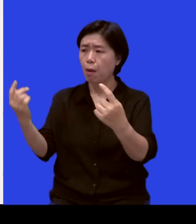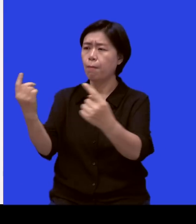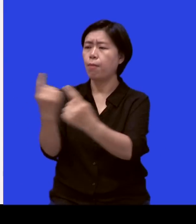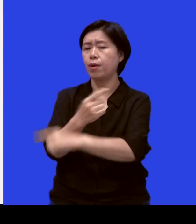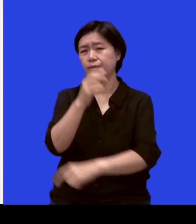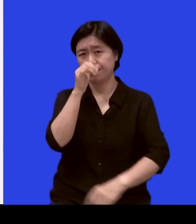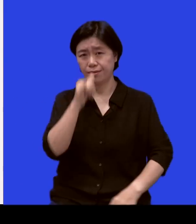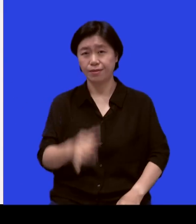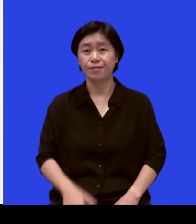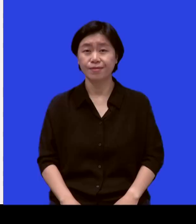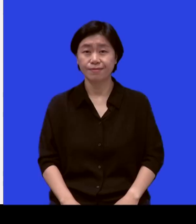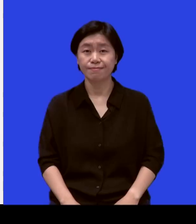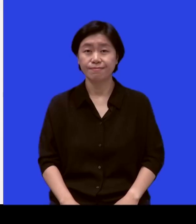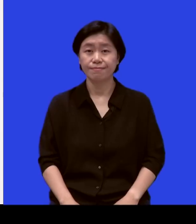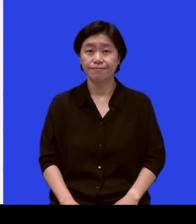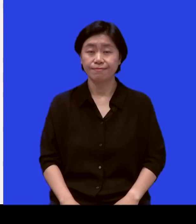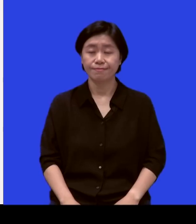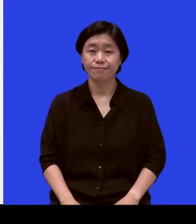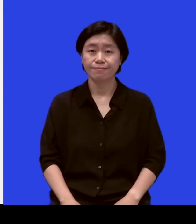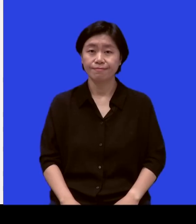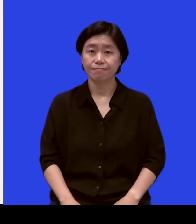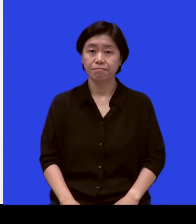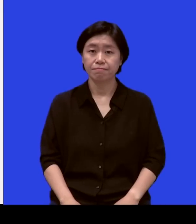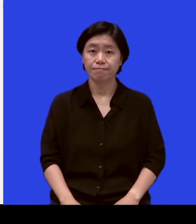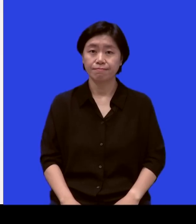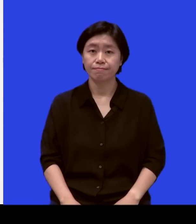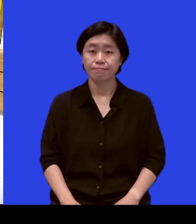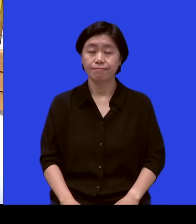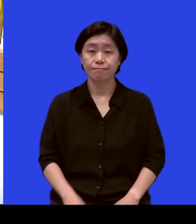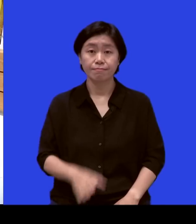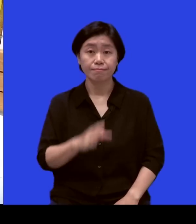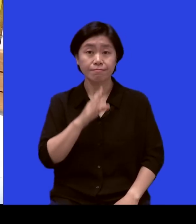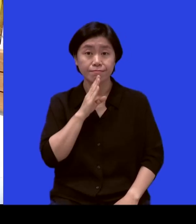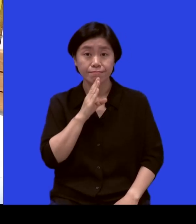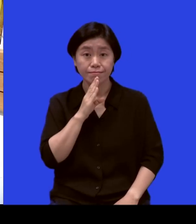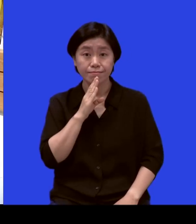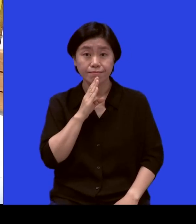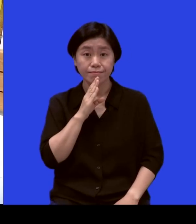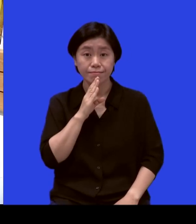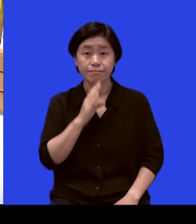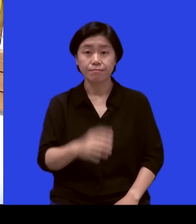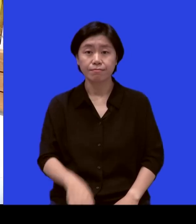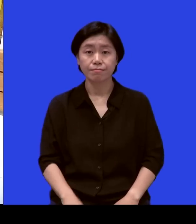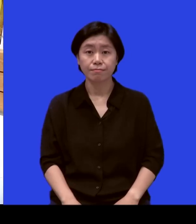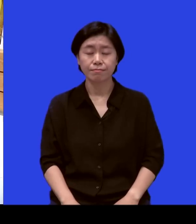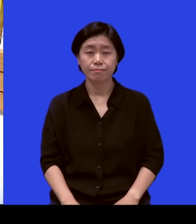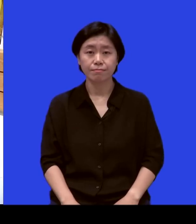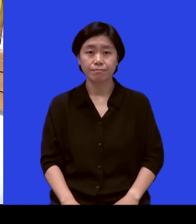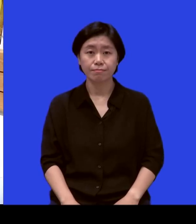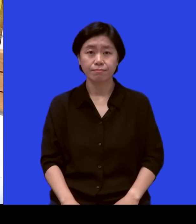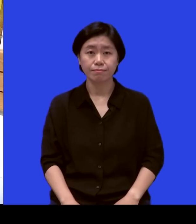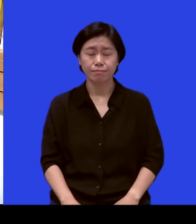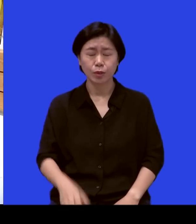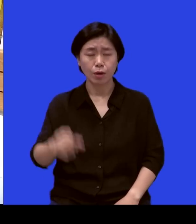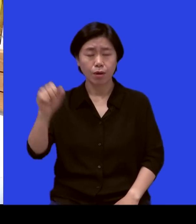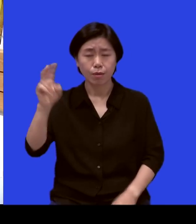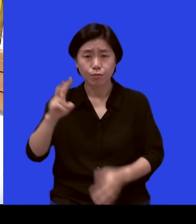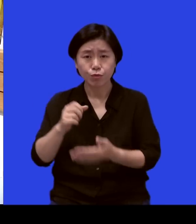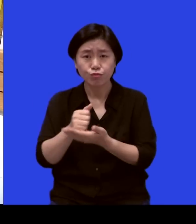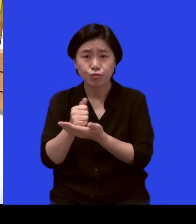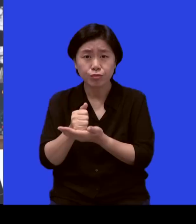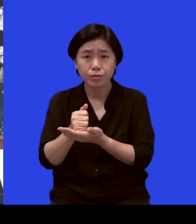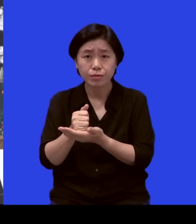계속하면서 그래가지고 그 안에서 봉사자들이 나오는 거예요. 진짜 뭐 어떻게 보면 얼결에 이 노숙인들을 섬기게